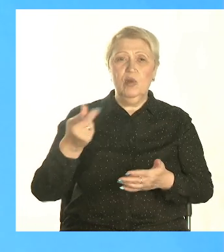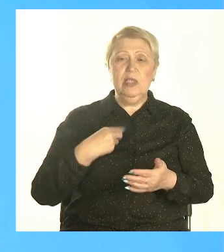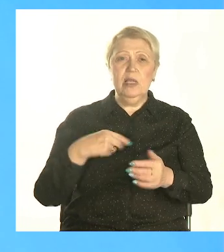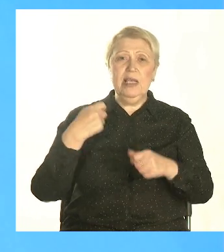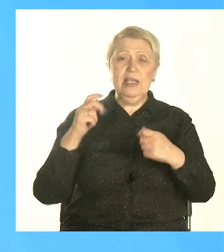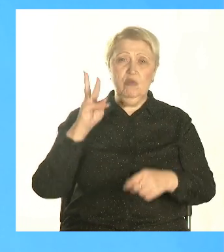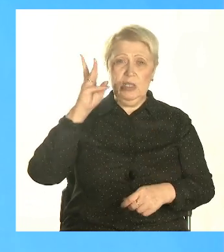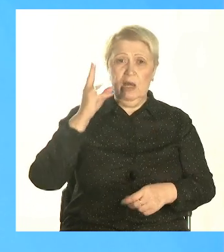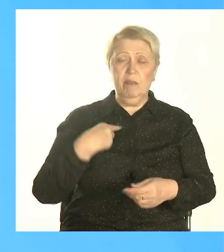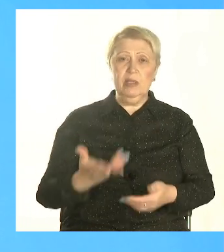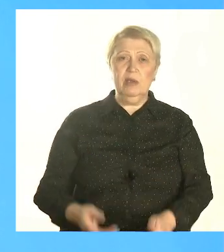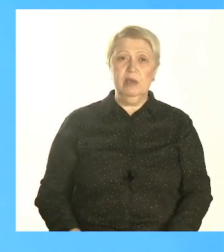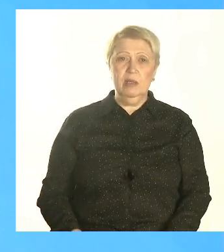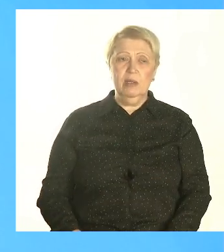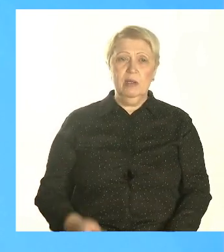том, что...